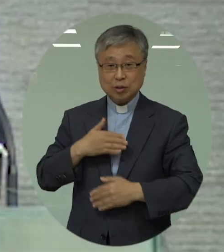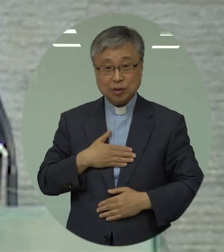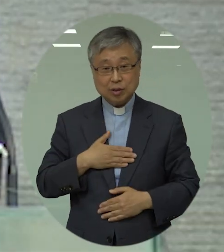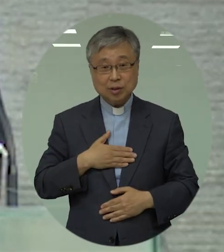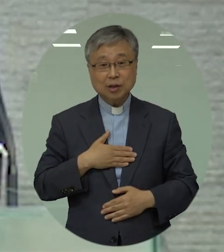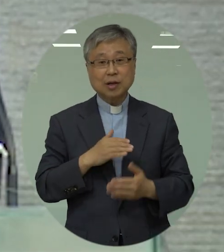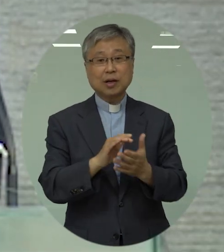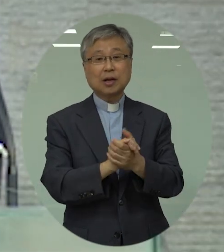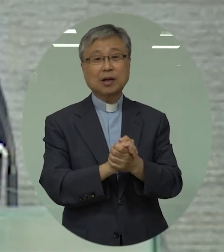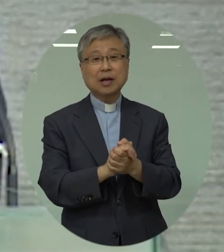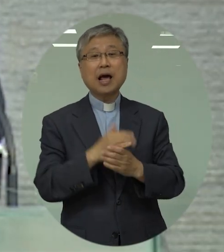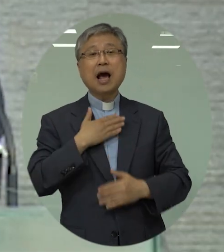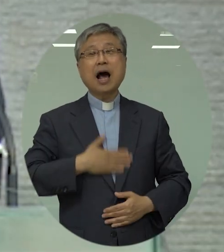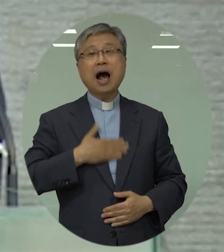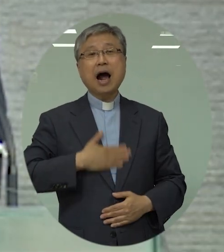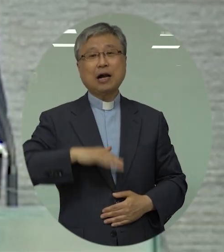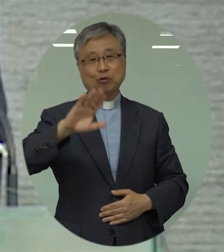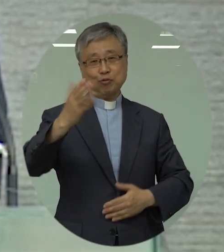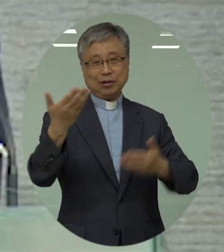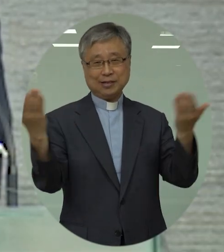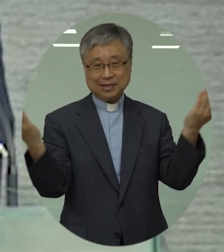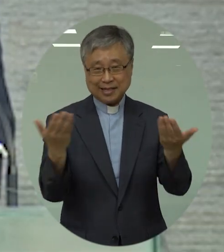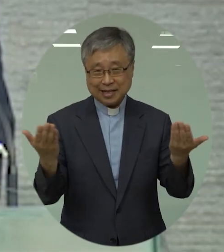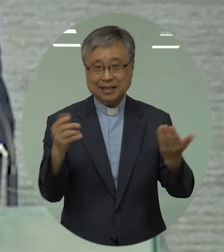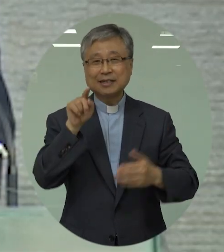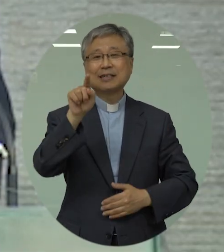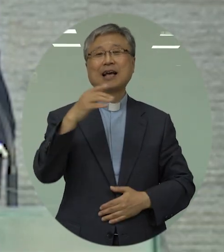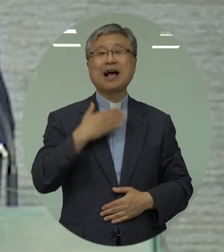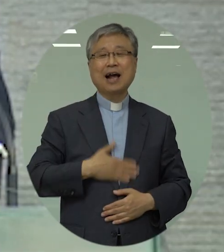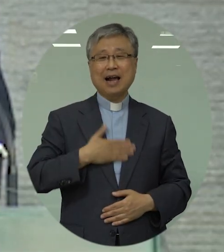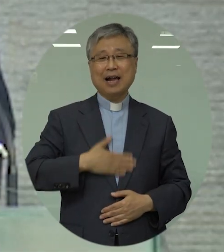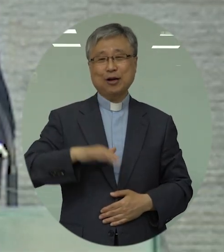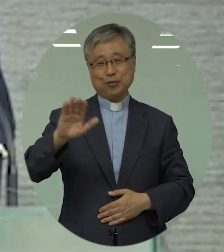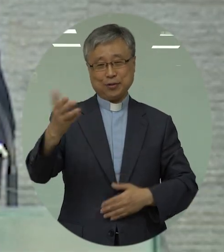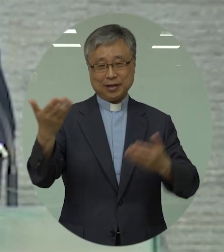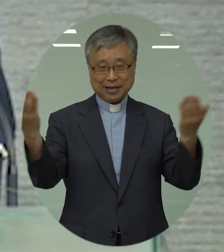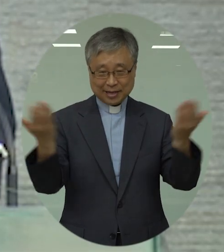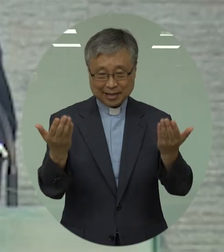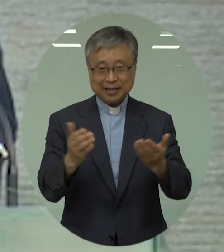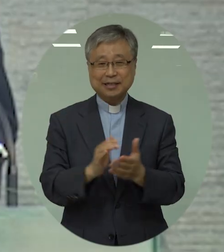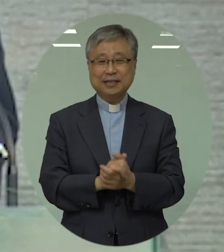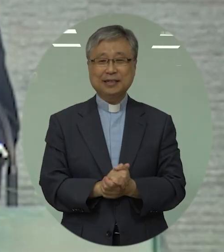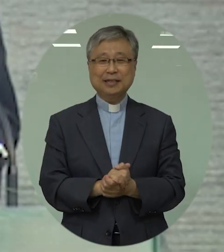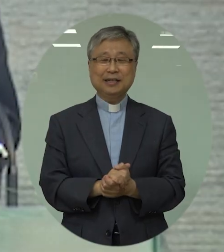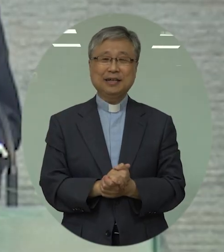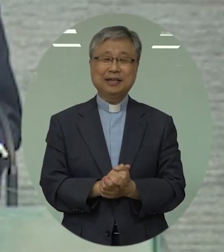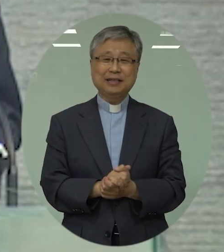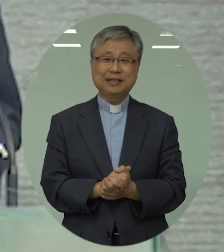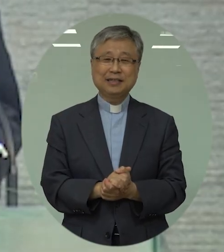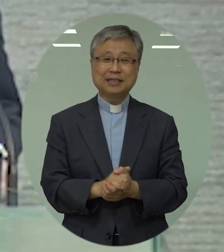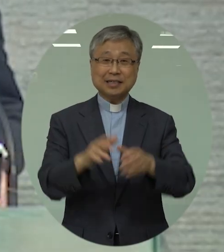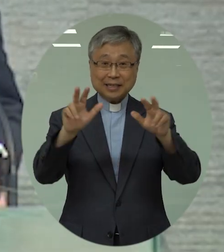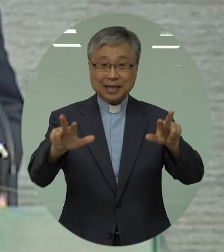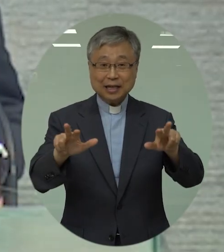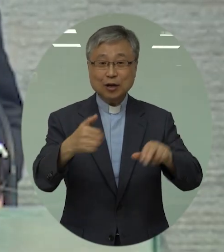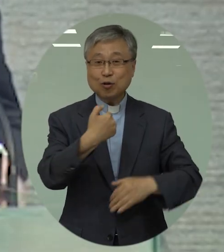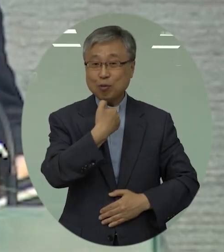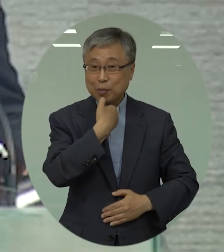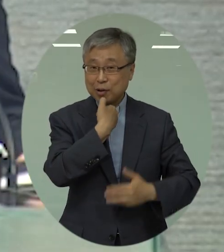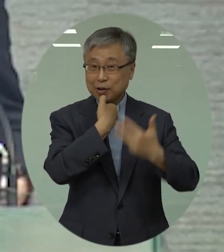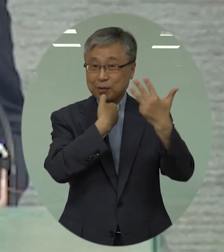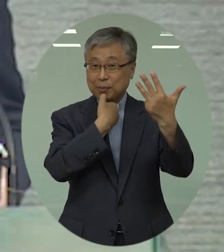그거를 알게 된 사건이란 말이에요. 그것을 알게 된 것이에요. 네. 자, 이것을 로마서